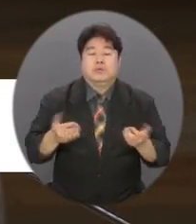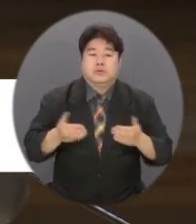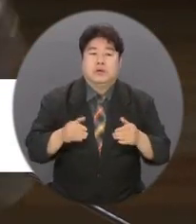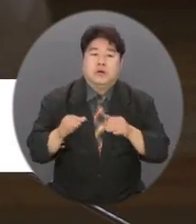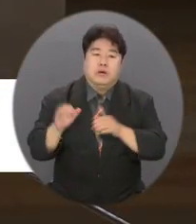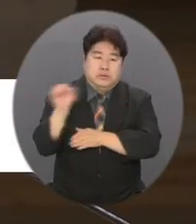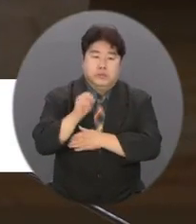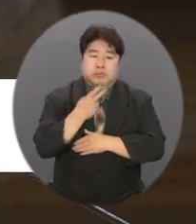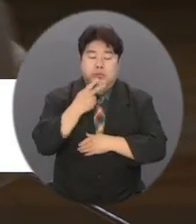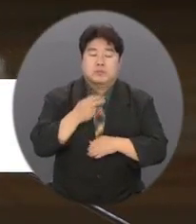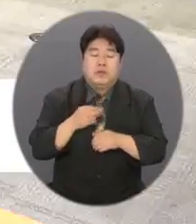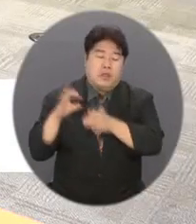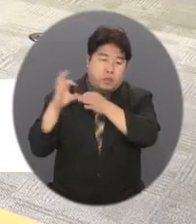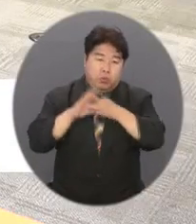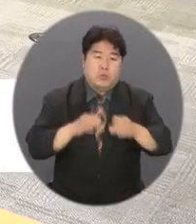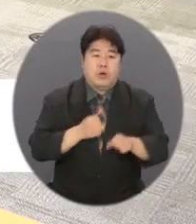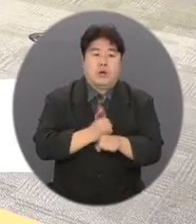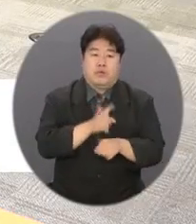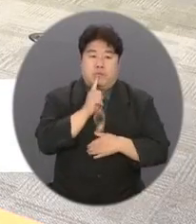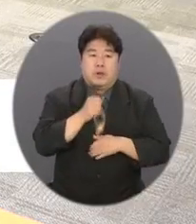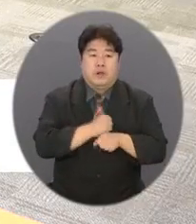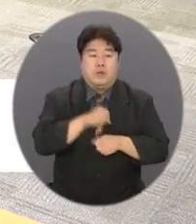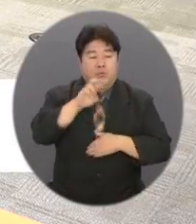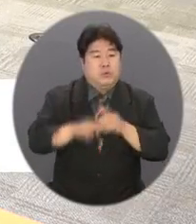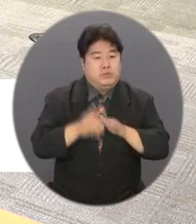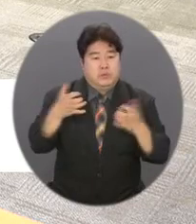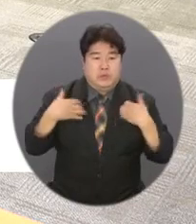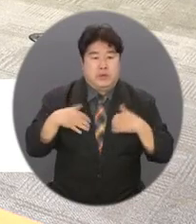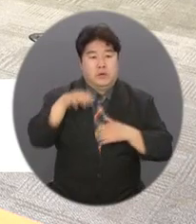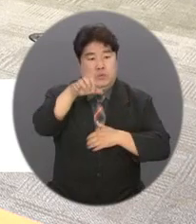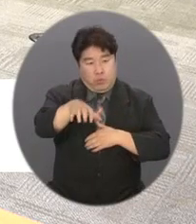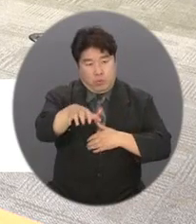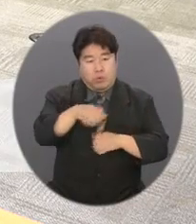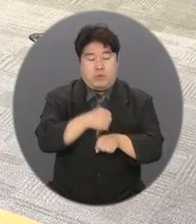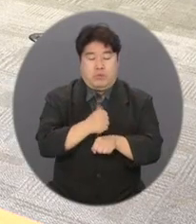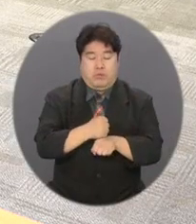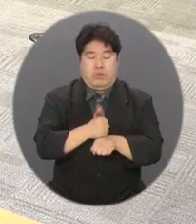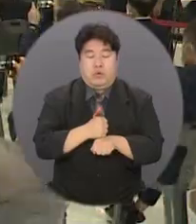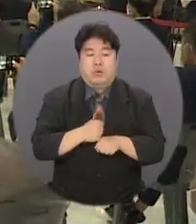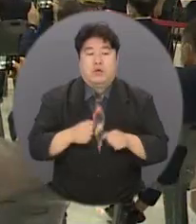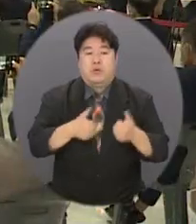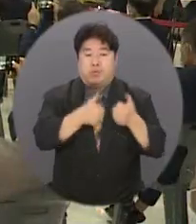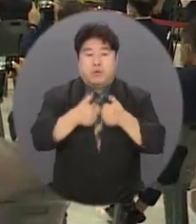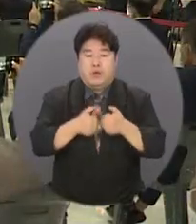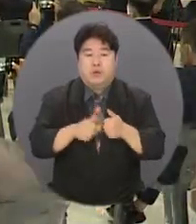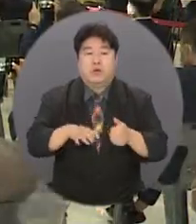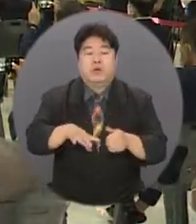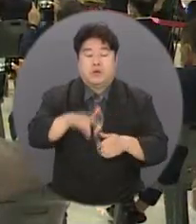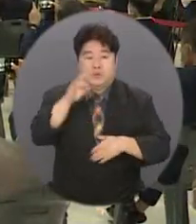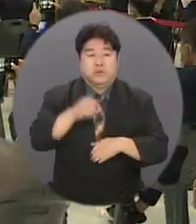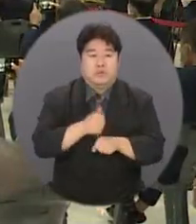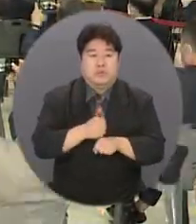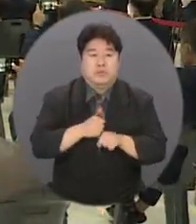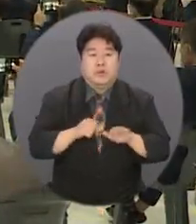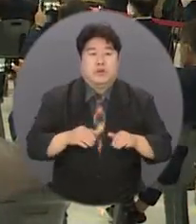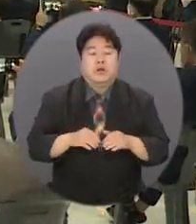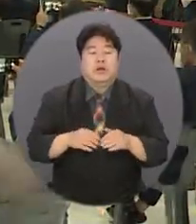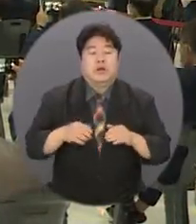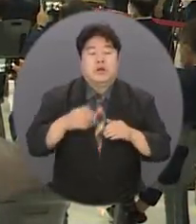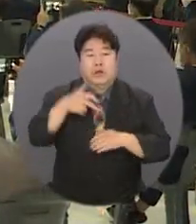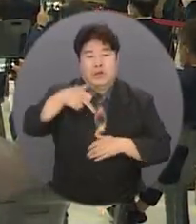광주시청 이 아니라 현장에서 간부회의를 0건 임기 중 처음 있는 일이었습니다 캐스퍼 취득세 감면에